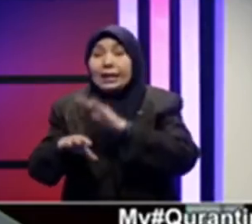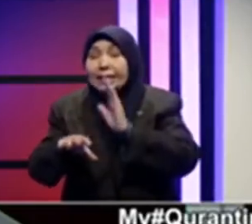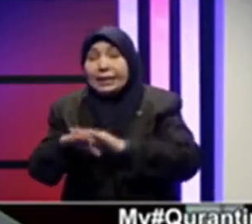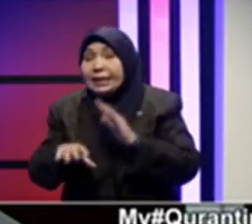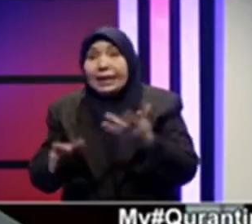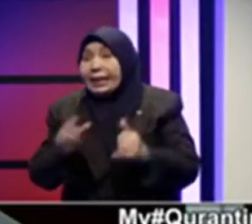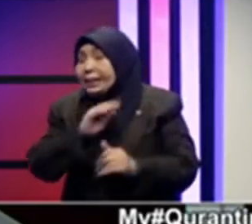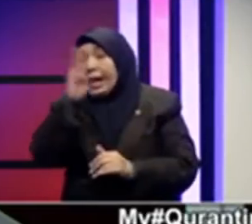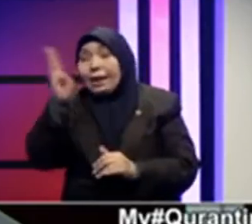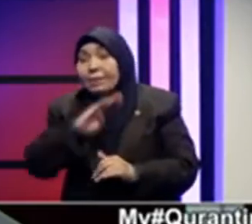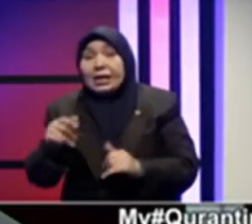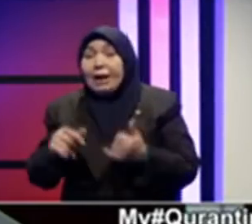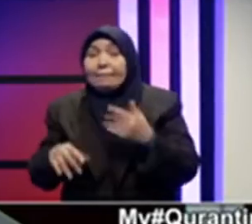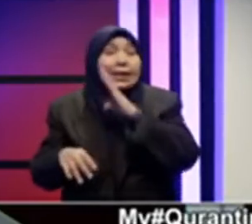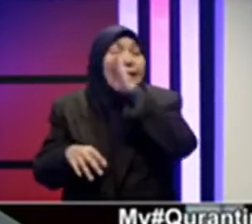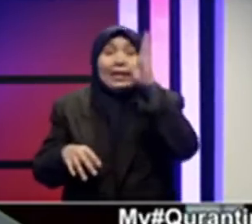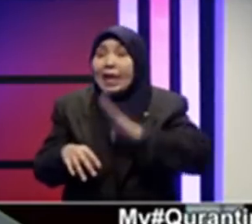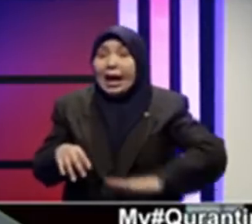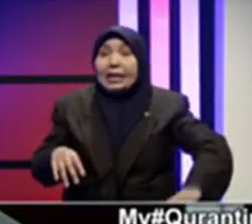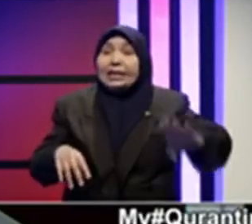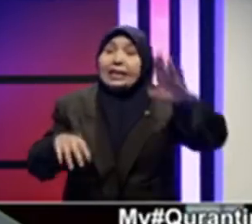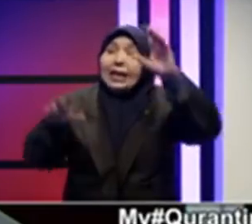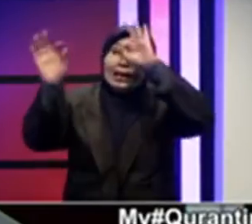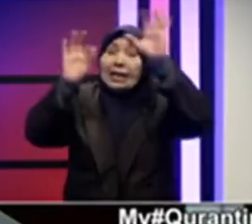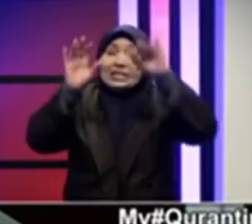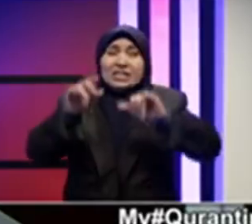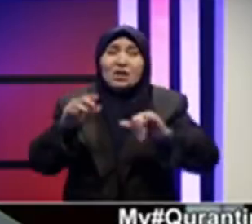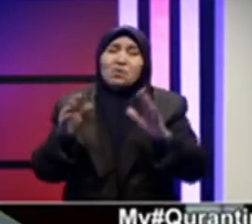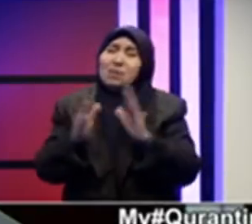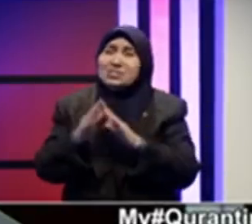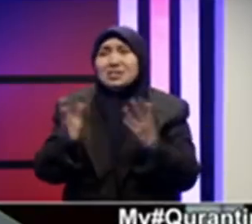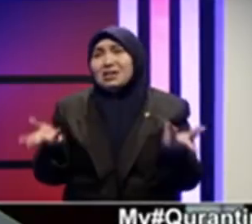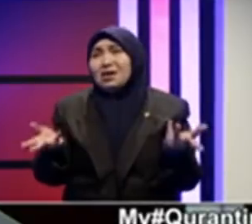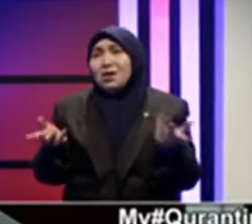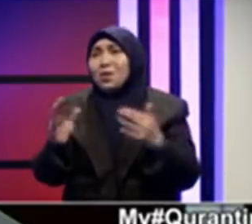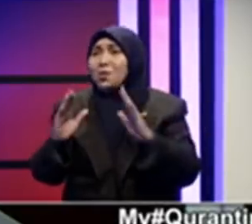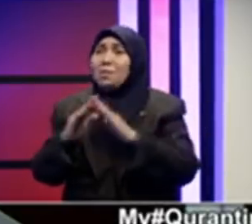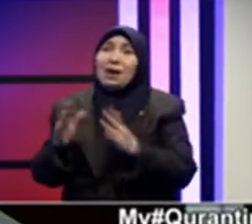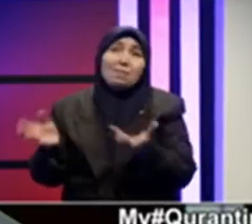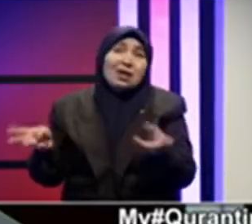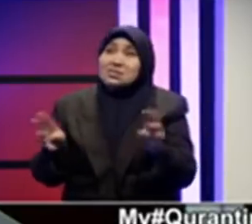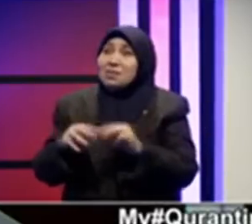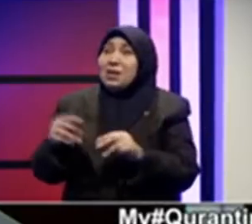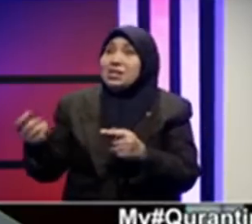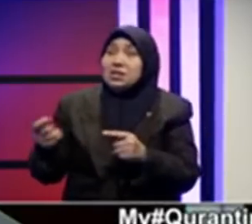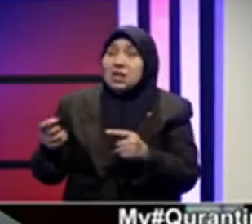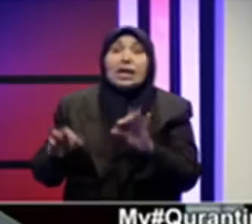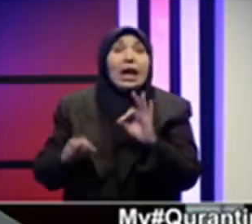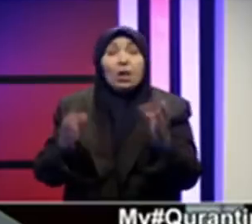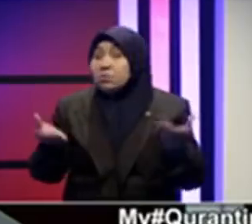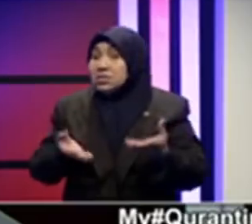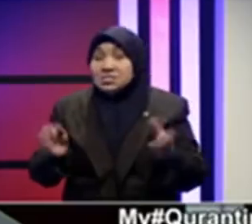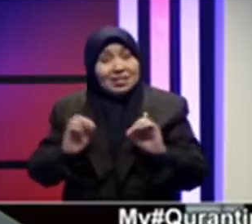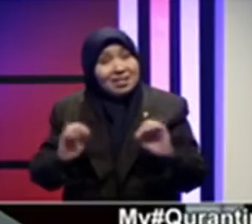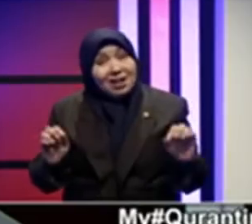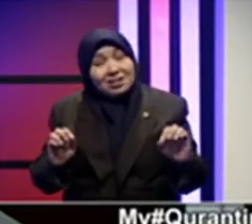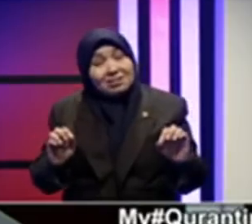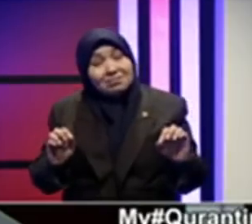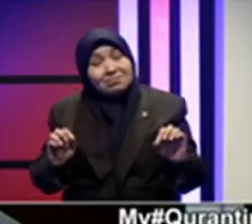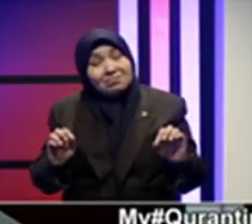tak pernah pun nak hias-hias rumah saya, rumah saya beginilah, rumah sewa, kan. Kalau kat sini tak ada, di sana